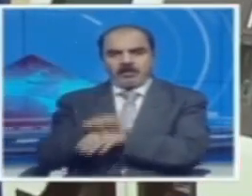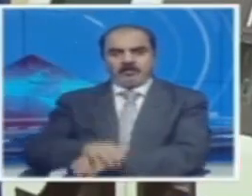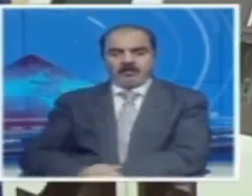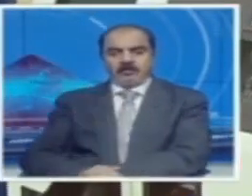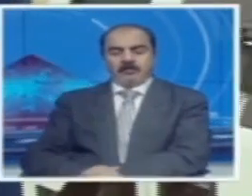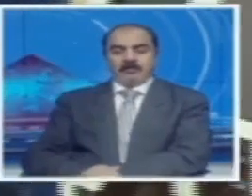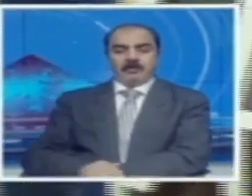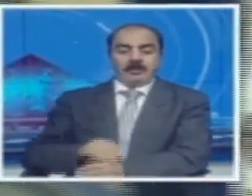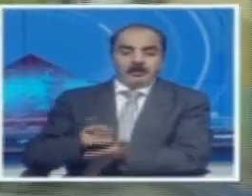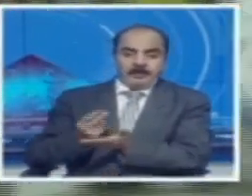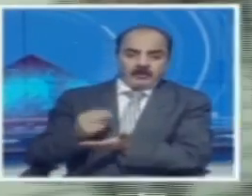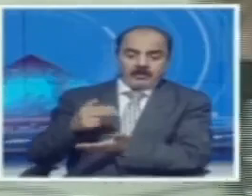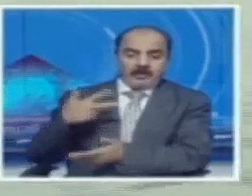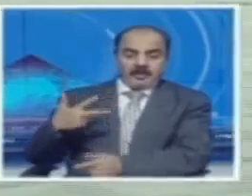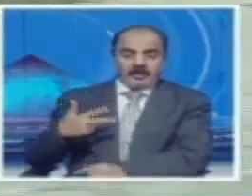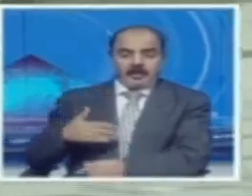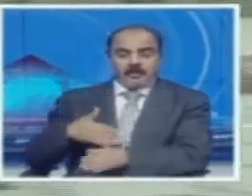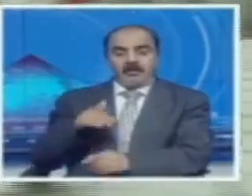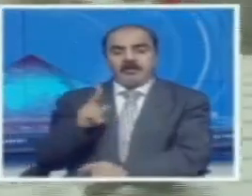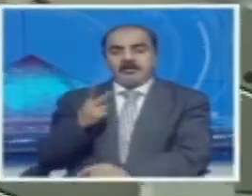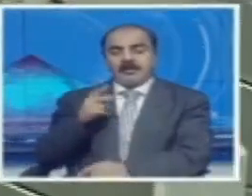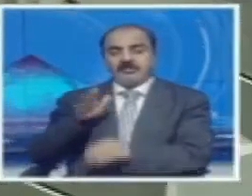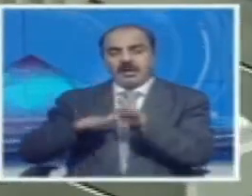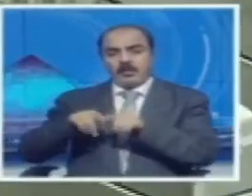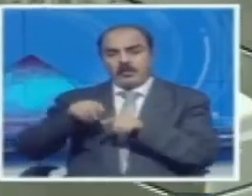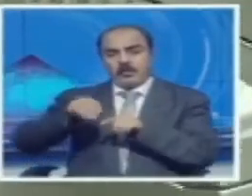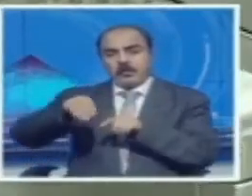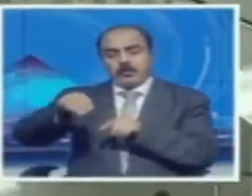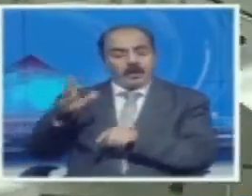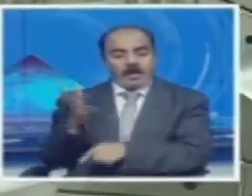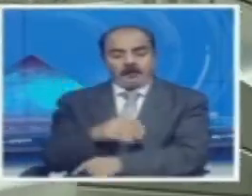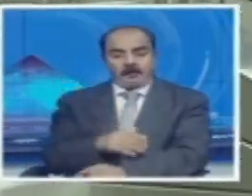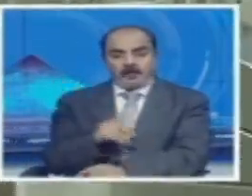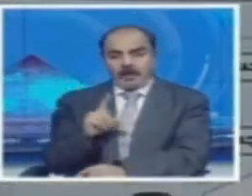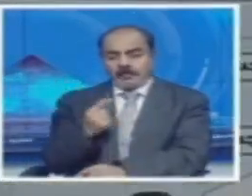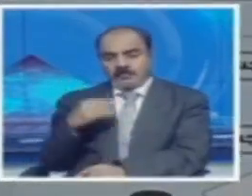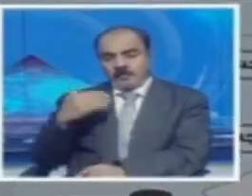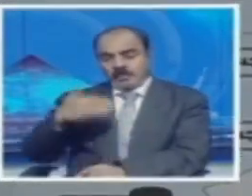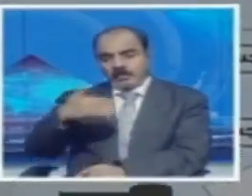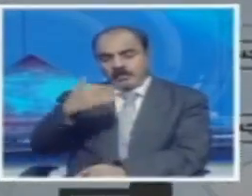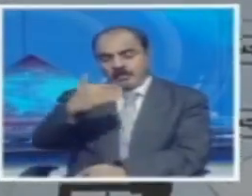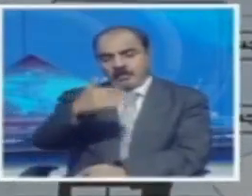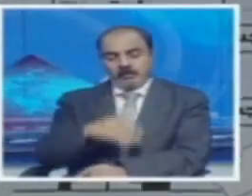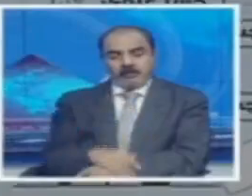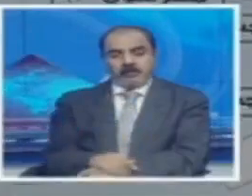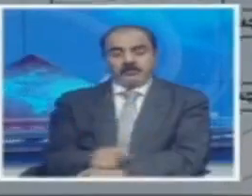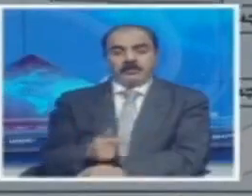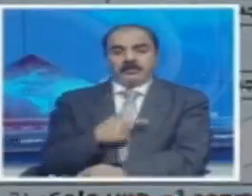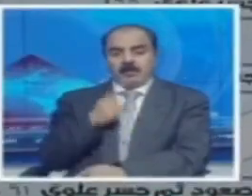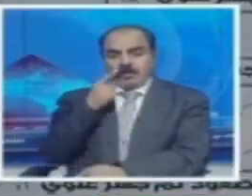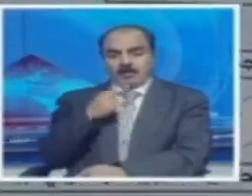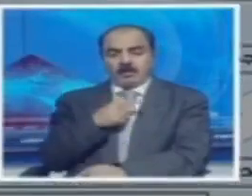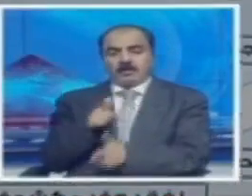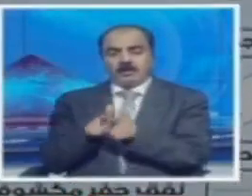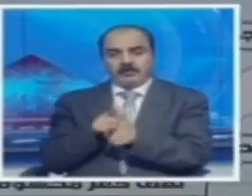الخط الثالث للمترو يمتد بطول 17 كيلومترا ويشتمل على 15 محطة، من بينهما ناصر